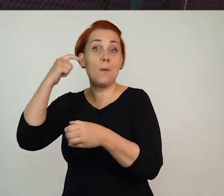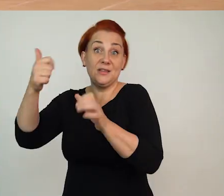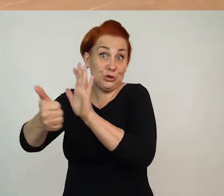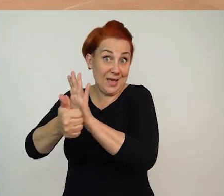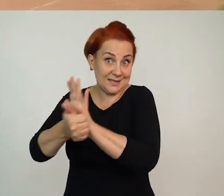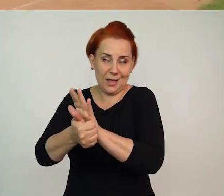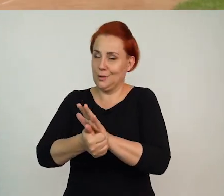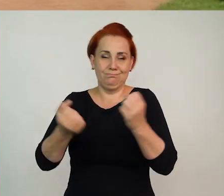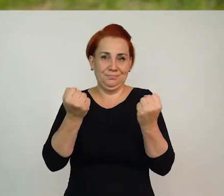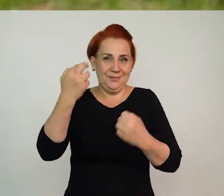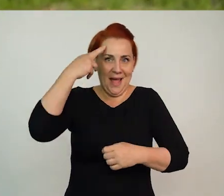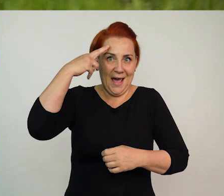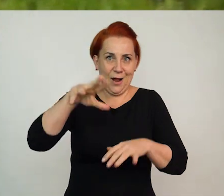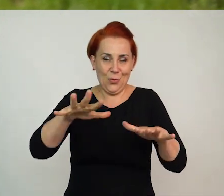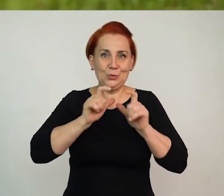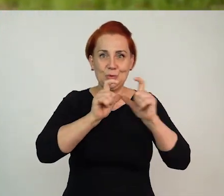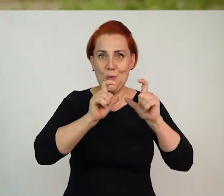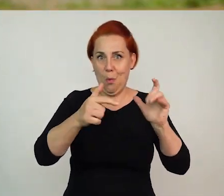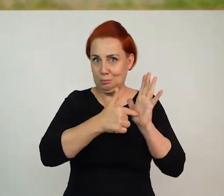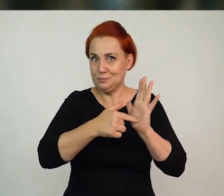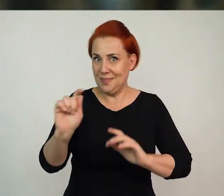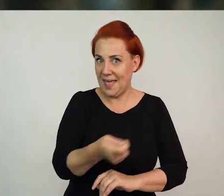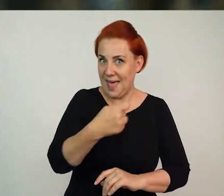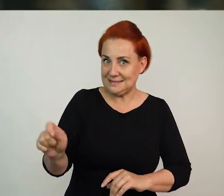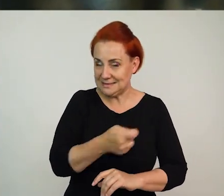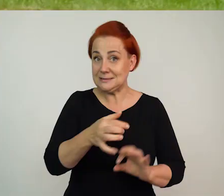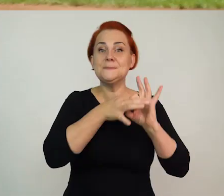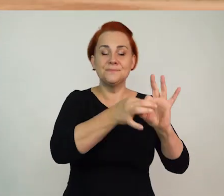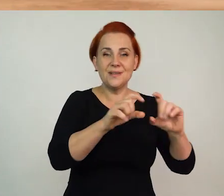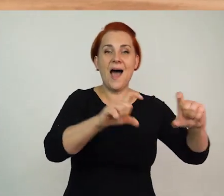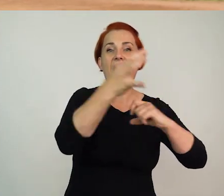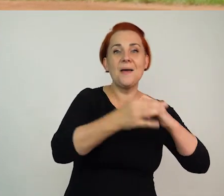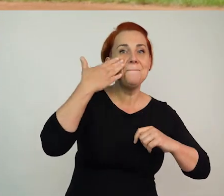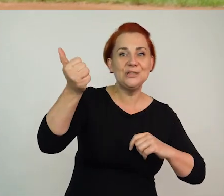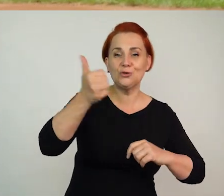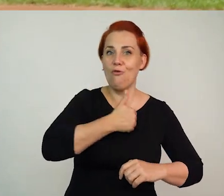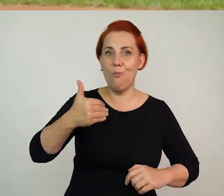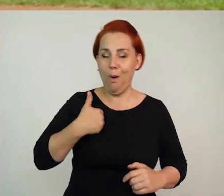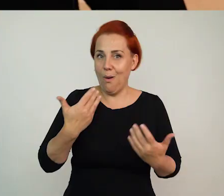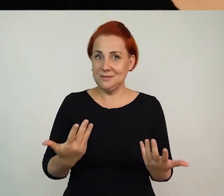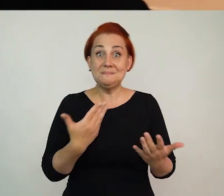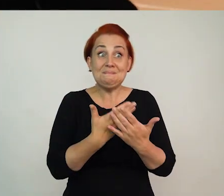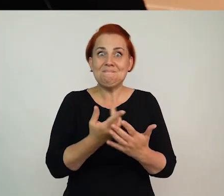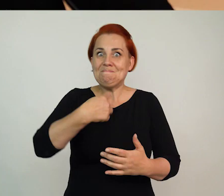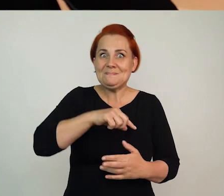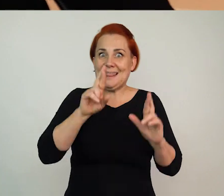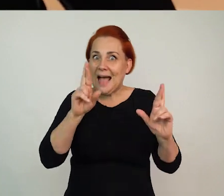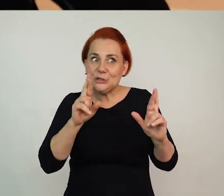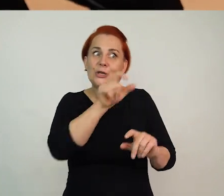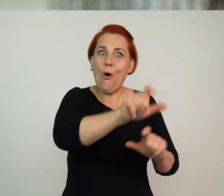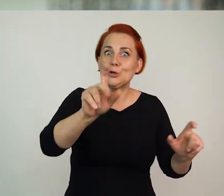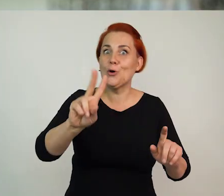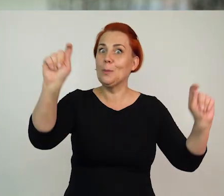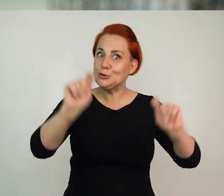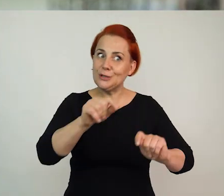kobiecych, co jest absolutnym chyba rekordem, jeżeli chodzi o tego typu turnieje w ramach Akademickich Mistrzostw Polski. Więc mamy nadzieję, że będą się czuli dobrze